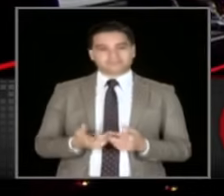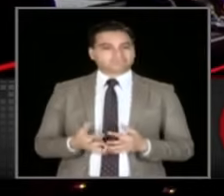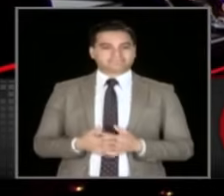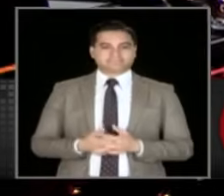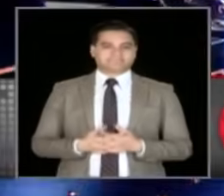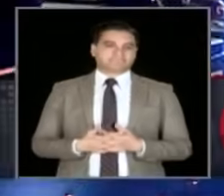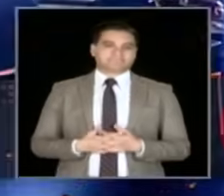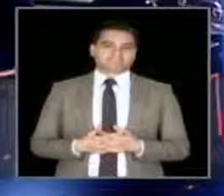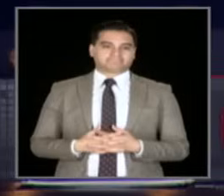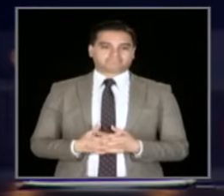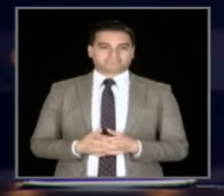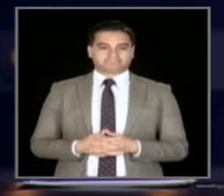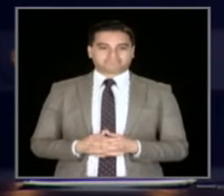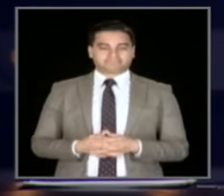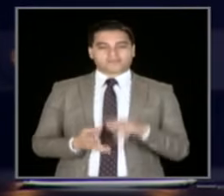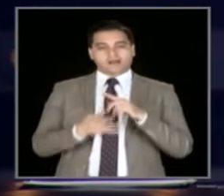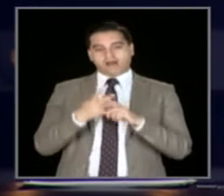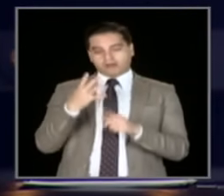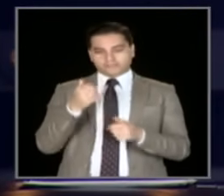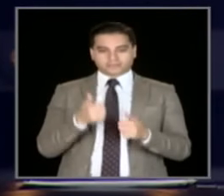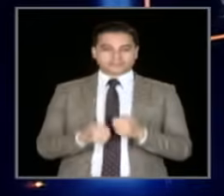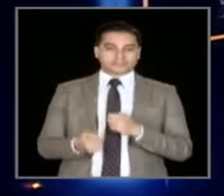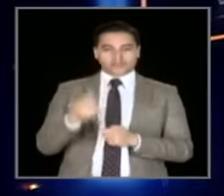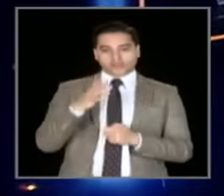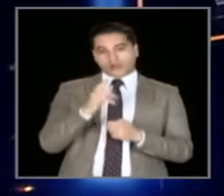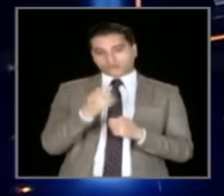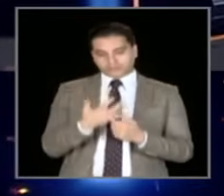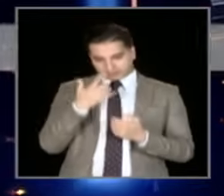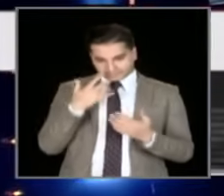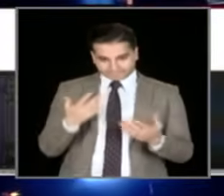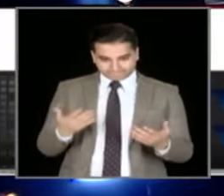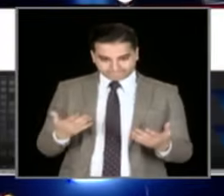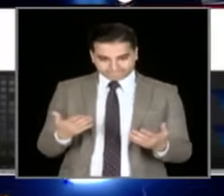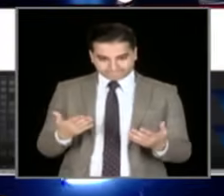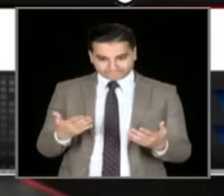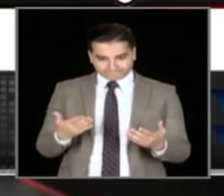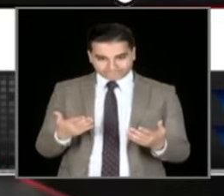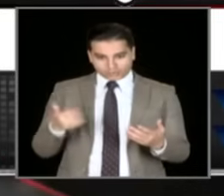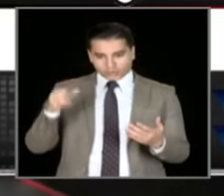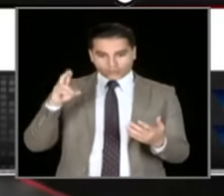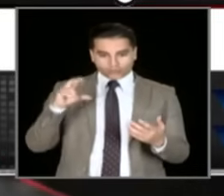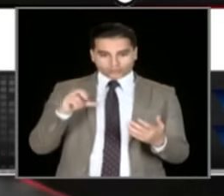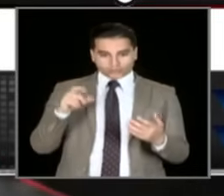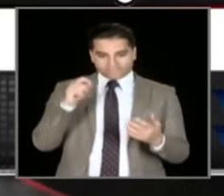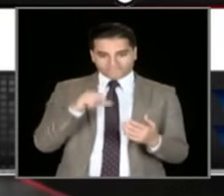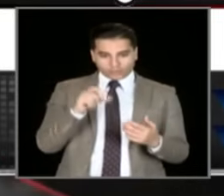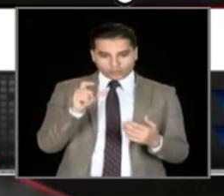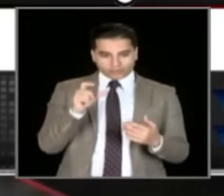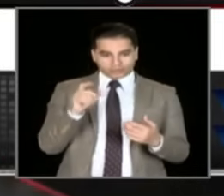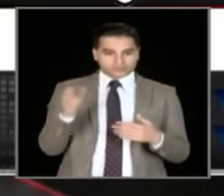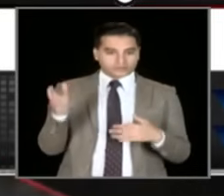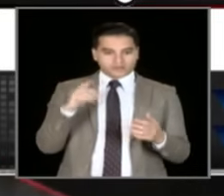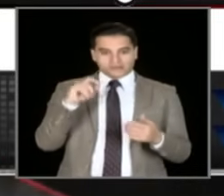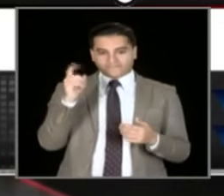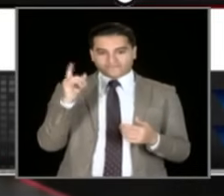تمام. أربع اختيارات بزائد 10 أو ناقص 5: أوتو فون